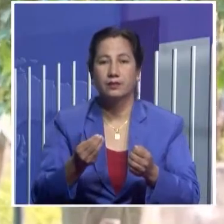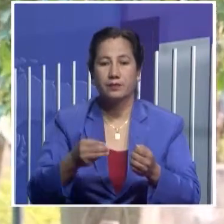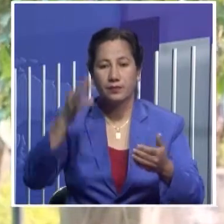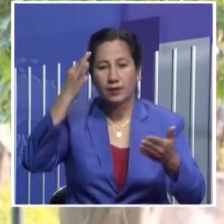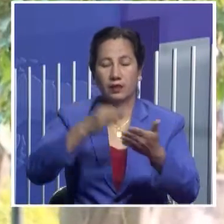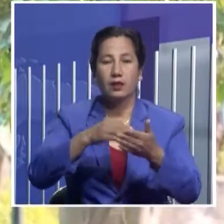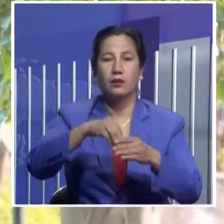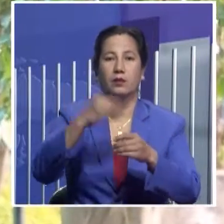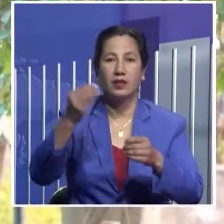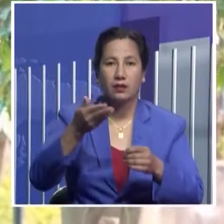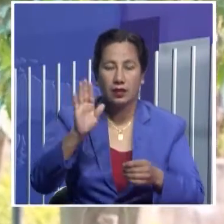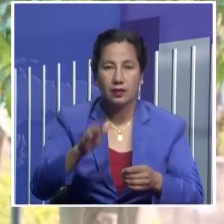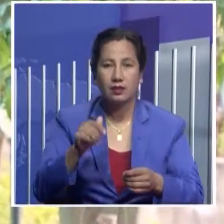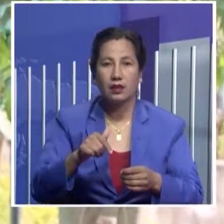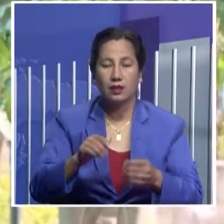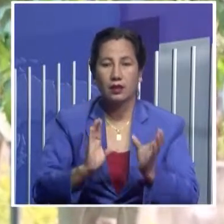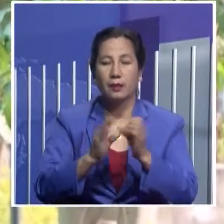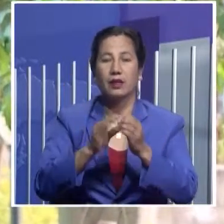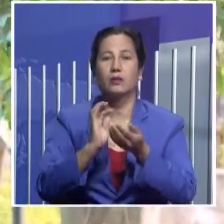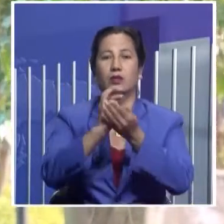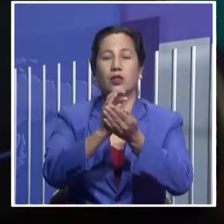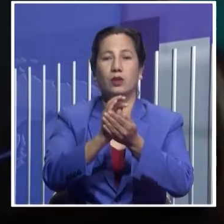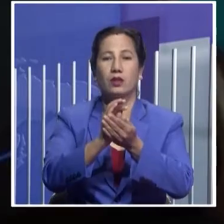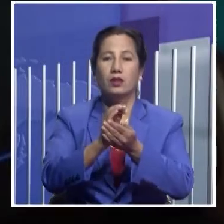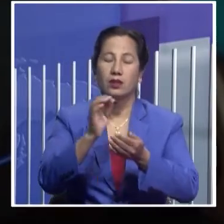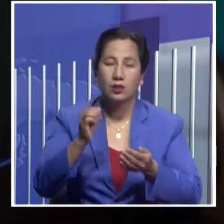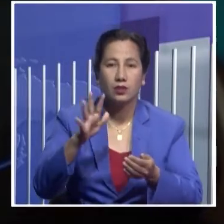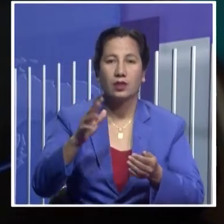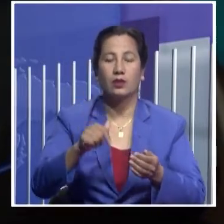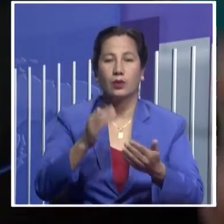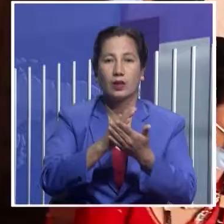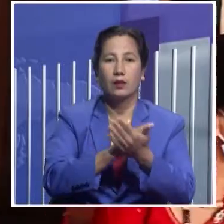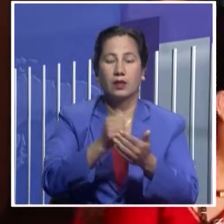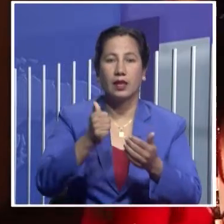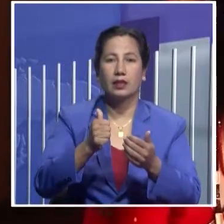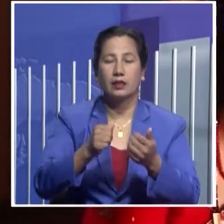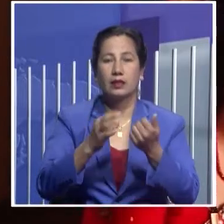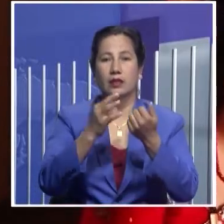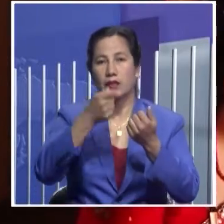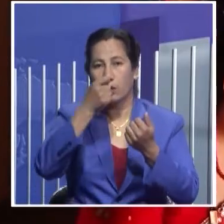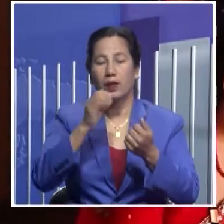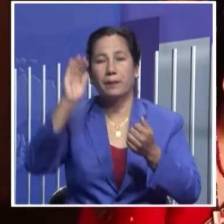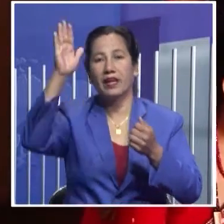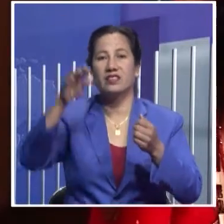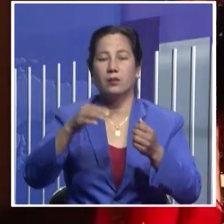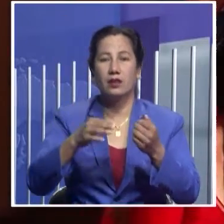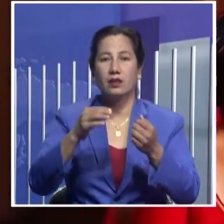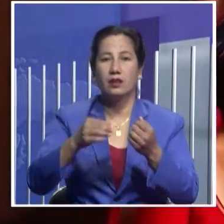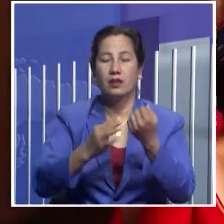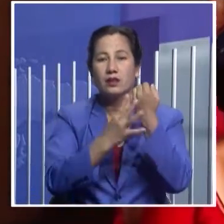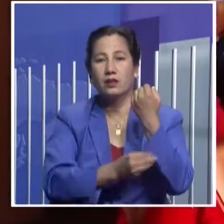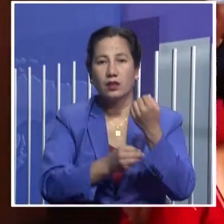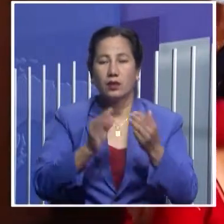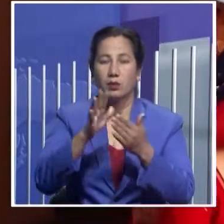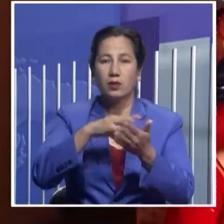अध्ययनको लागि बाहिर गएका छन्, जसले गर्दा ती पालिकाहरूमा सेवा उपलब्ध हुन सकेको छैन। यो कार्यक्रमले एकातिर विकट र पहाडी जिल्लाका विपन्न परिवारका महिलालाई निकै